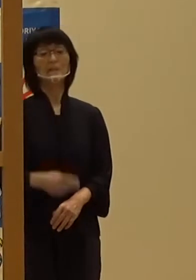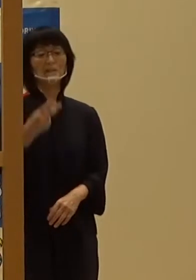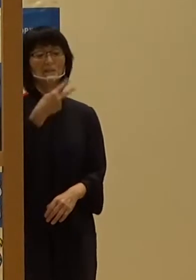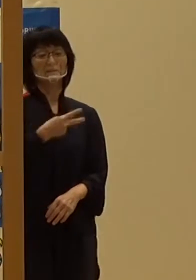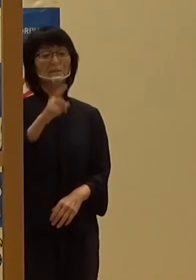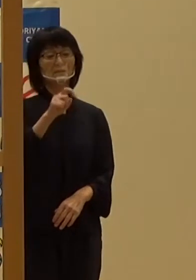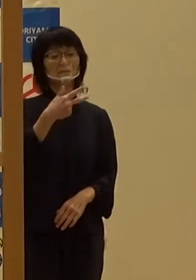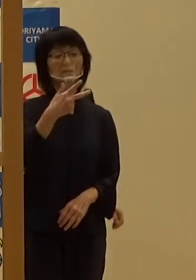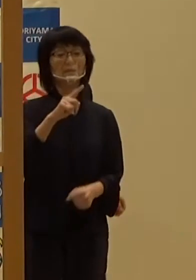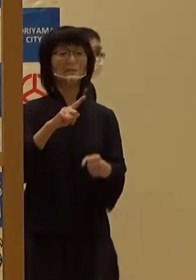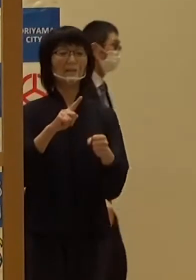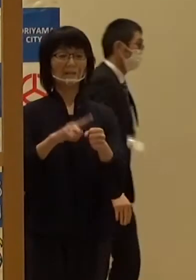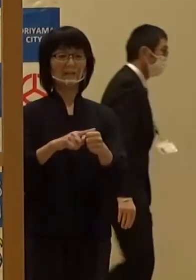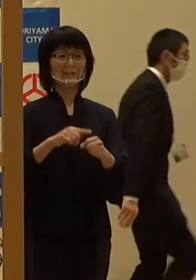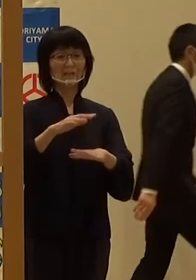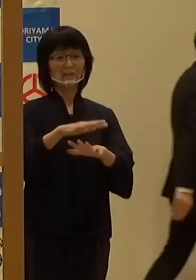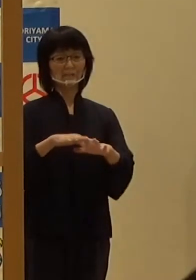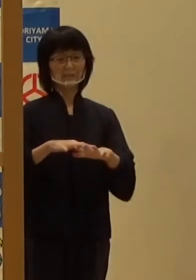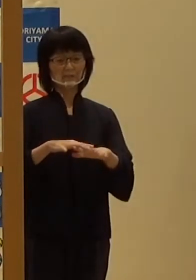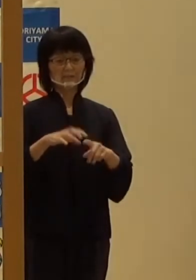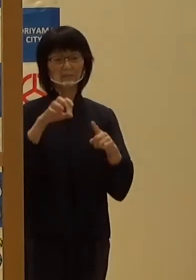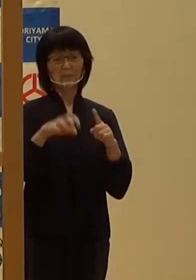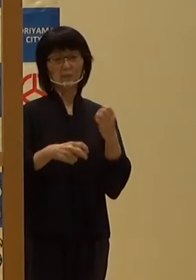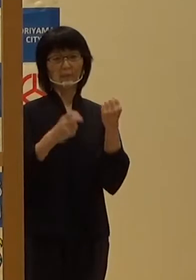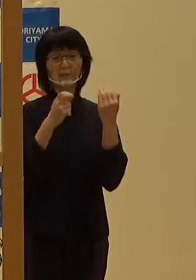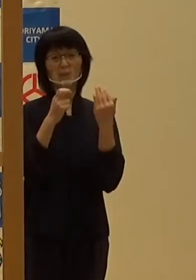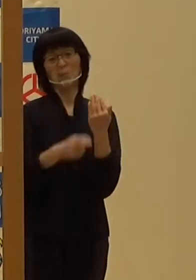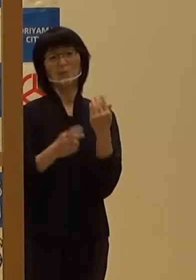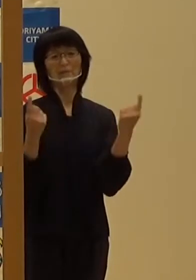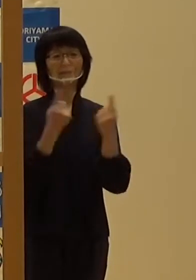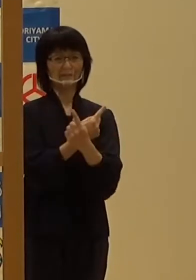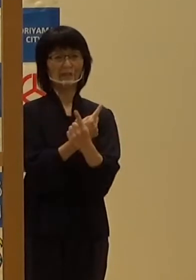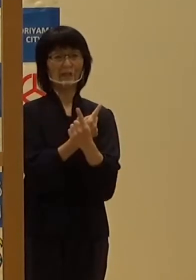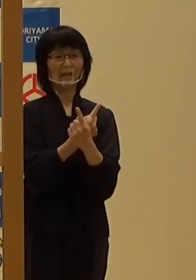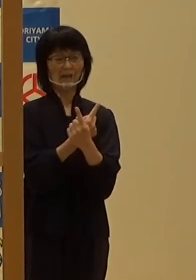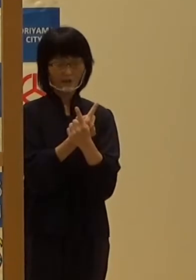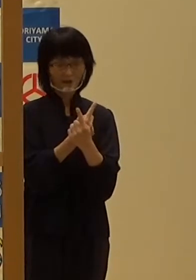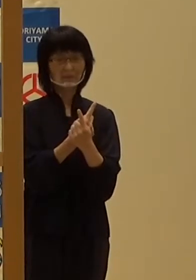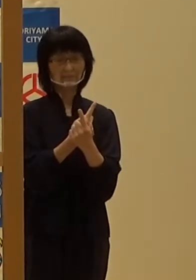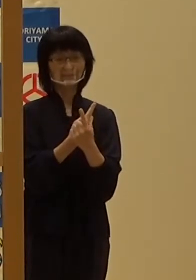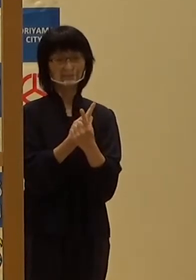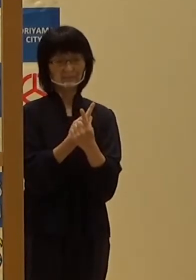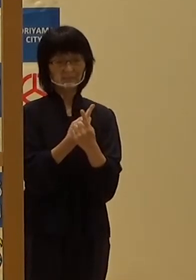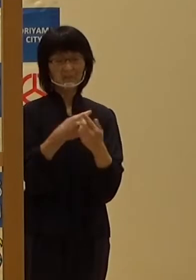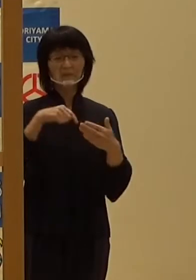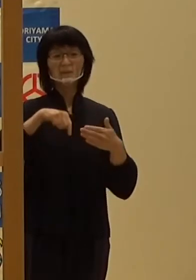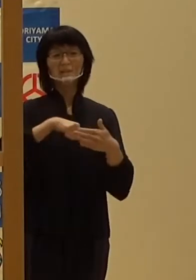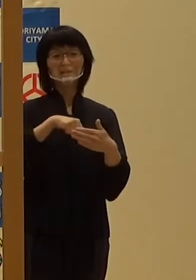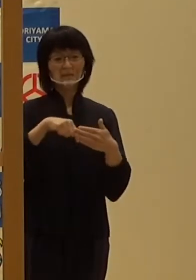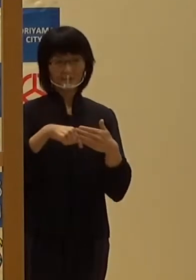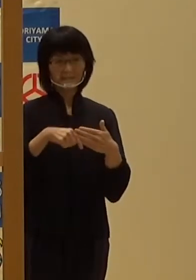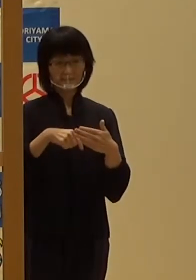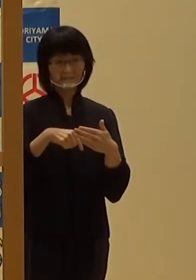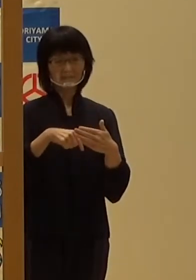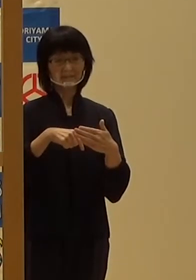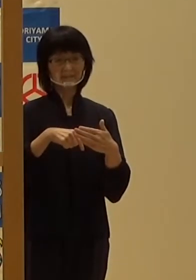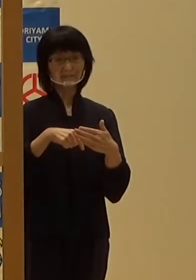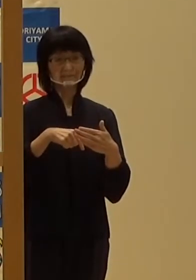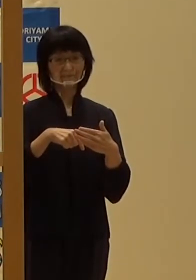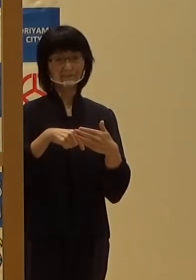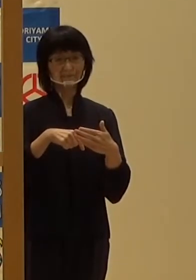2017年に都市公園法を改正されまして、同法第5条の2に新たに設けられ